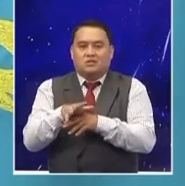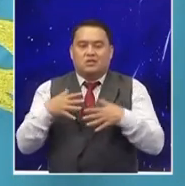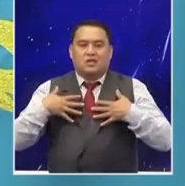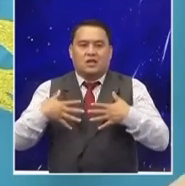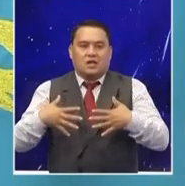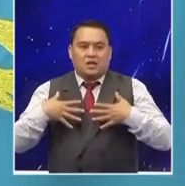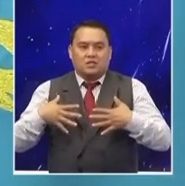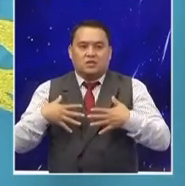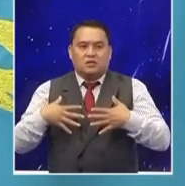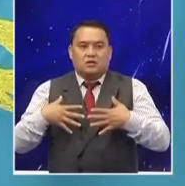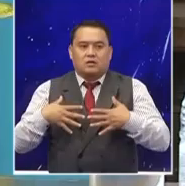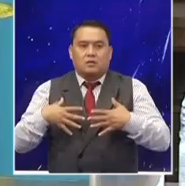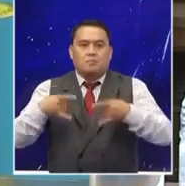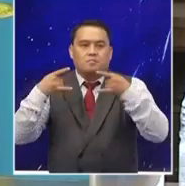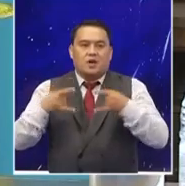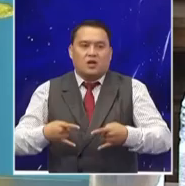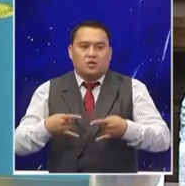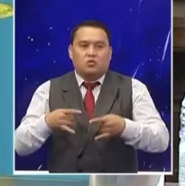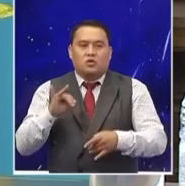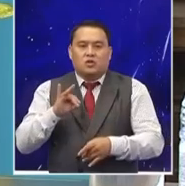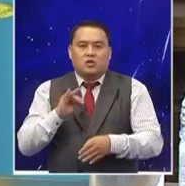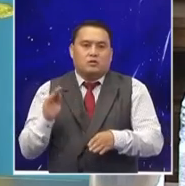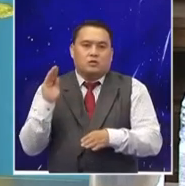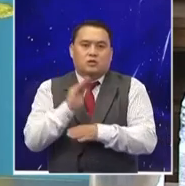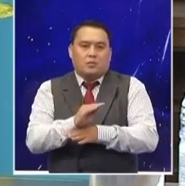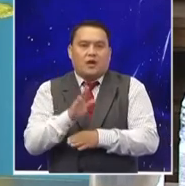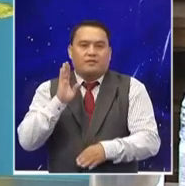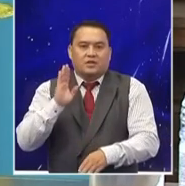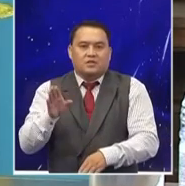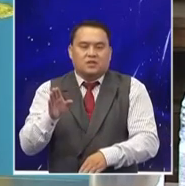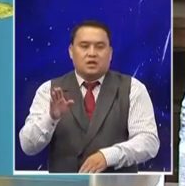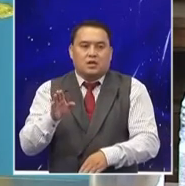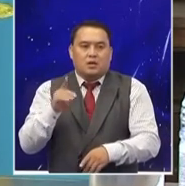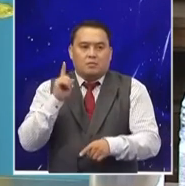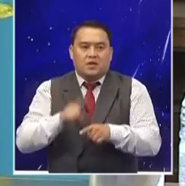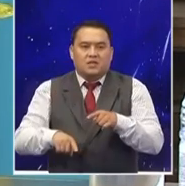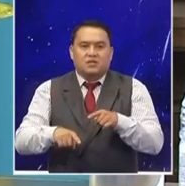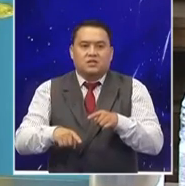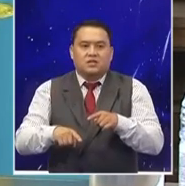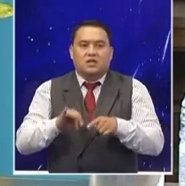вот этот монитор вот это быстровозводимые